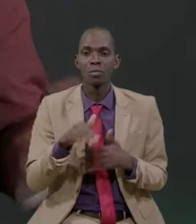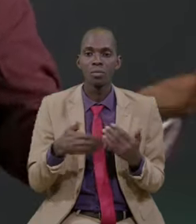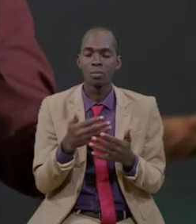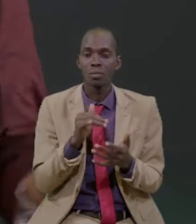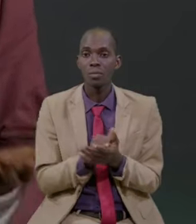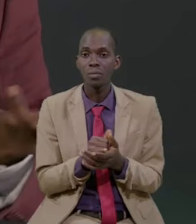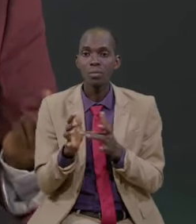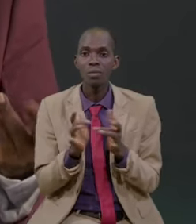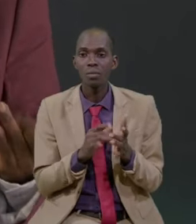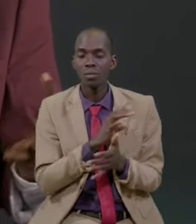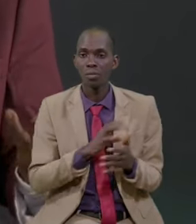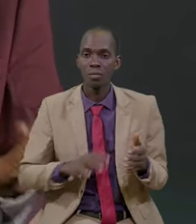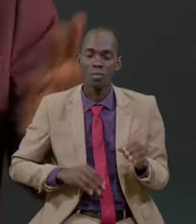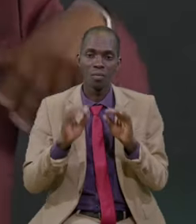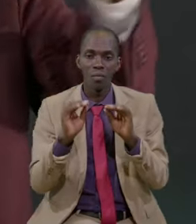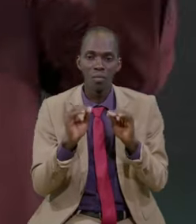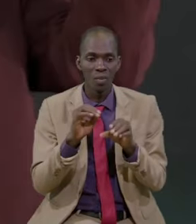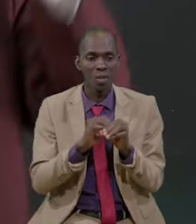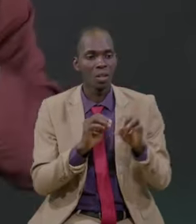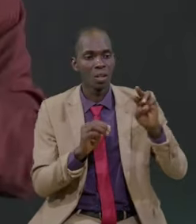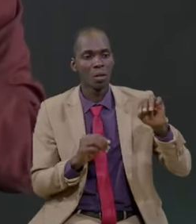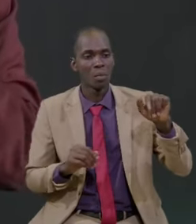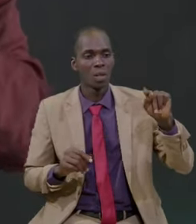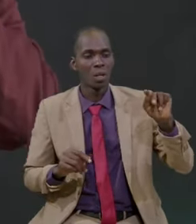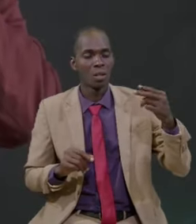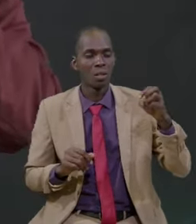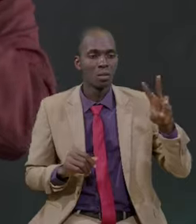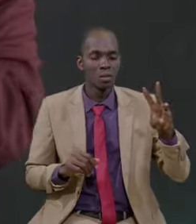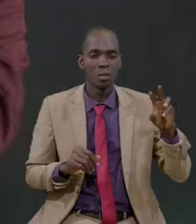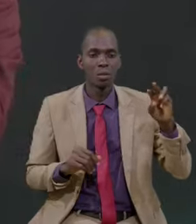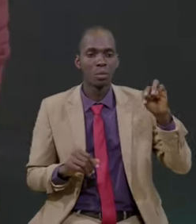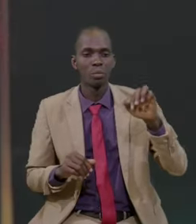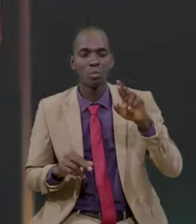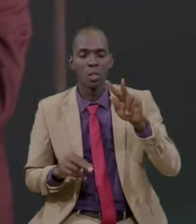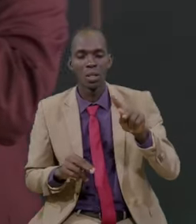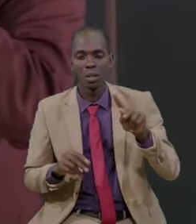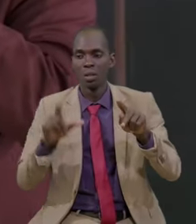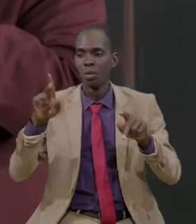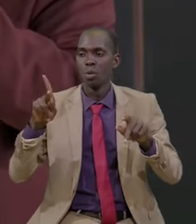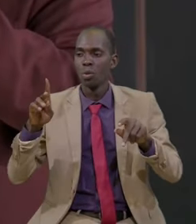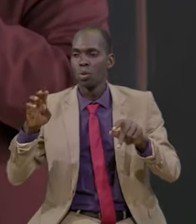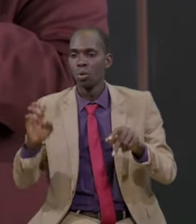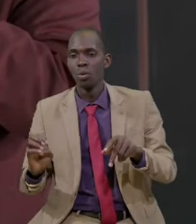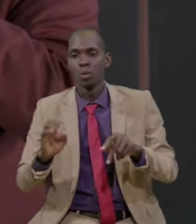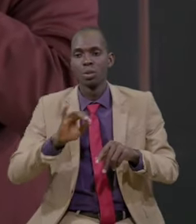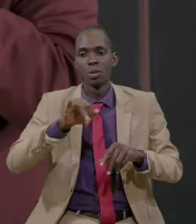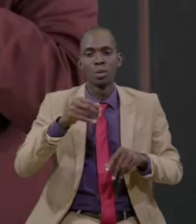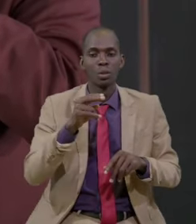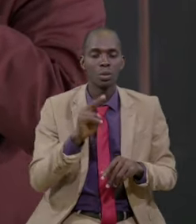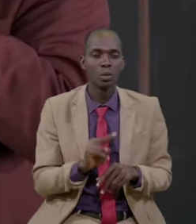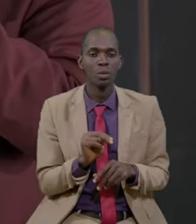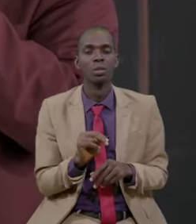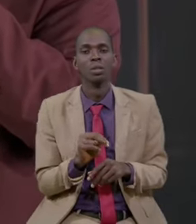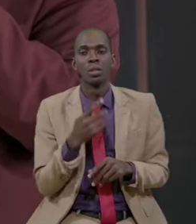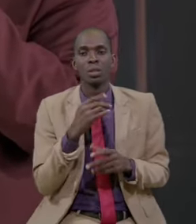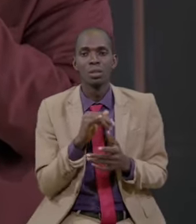enseigné, en Matthieu, Marc, Luc et Jean, il dit que tout s'est passé. Il dit ce qu'il faut écouter maintenant,